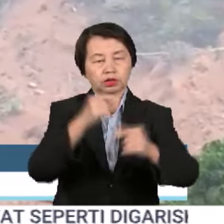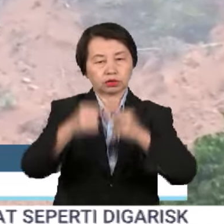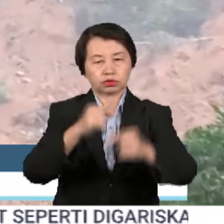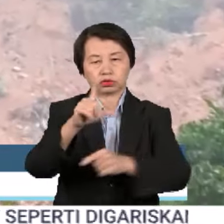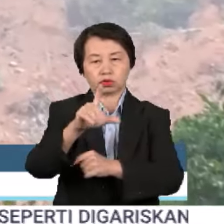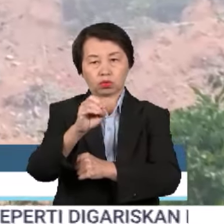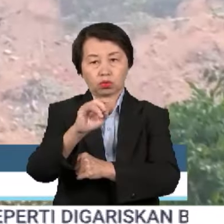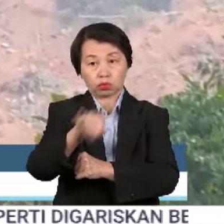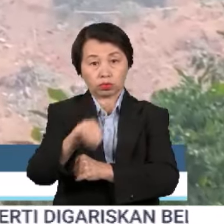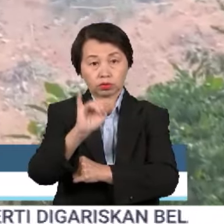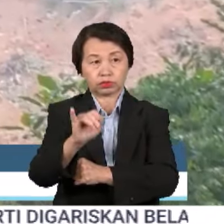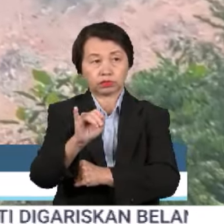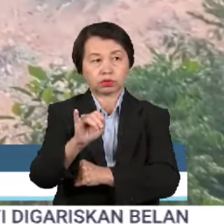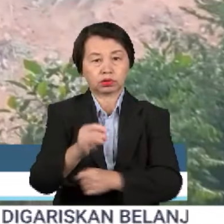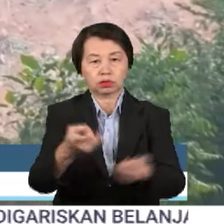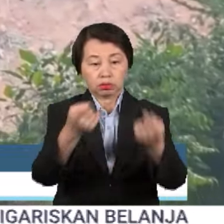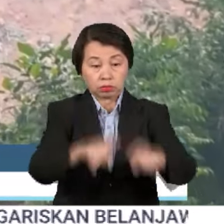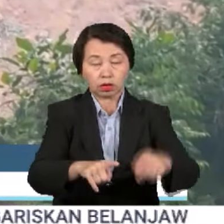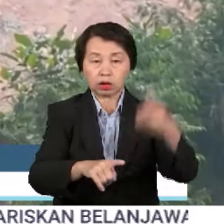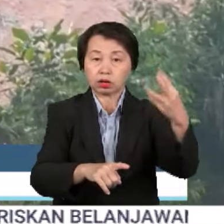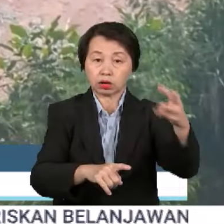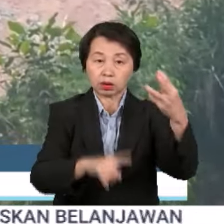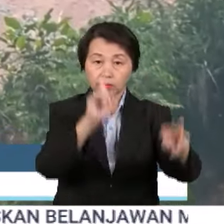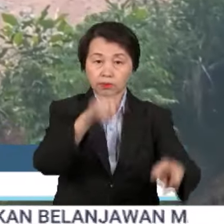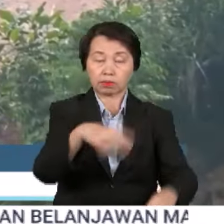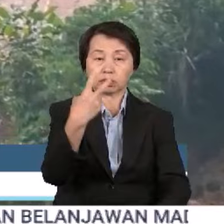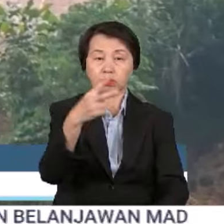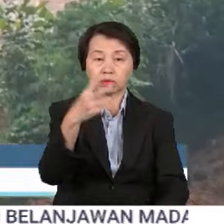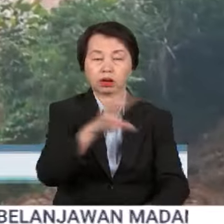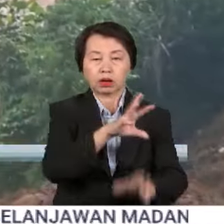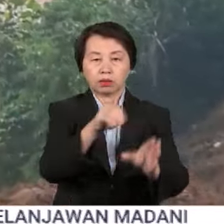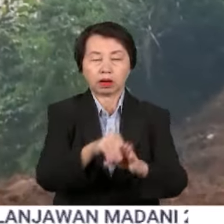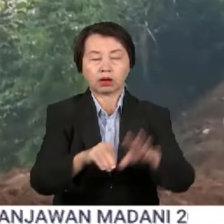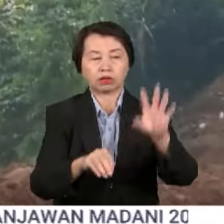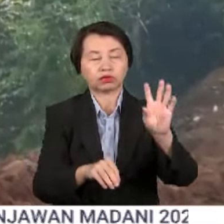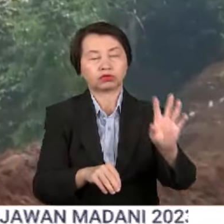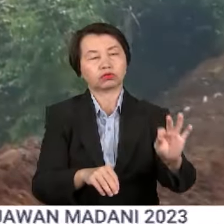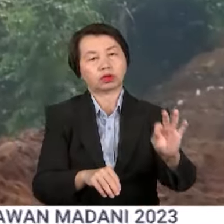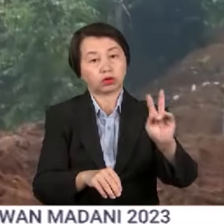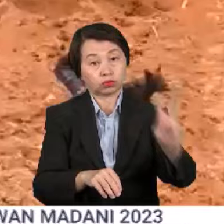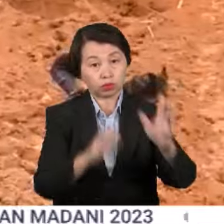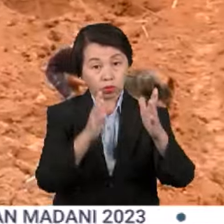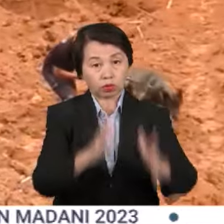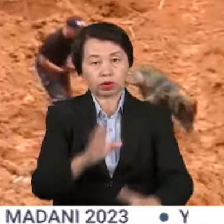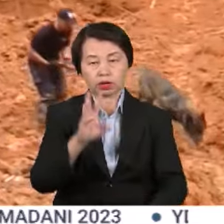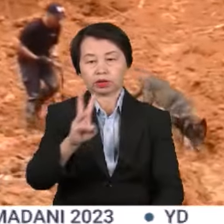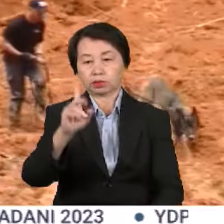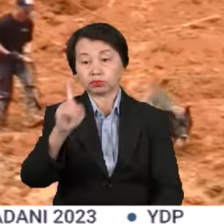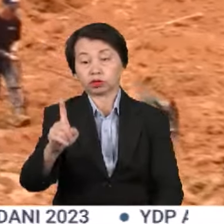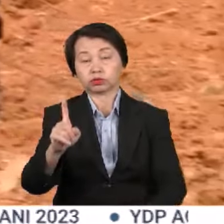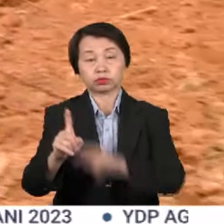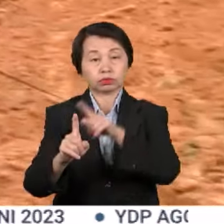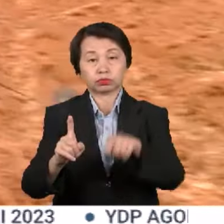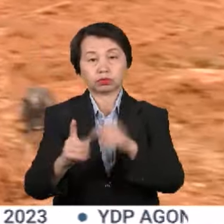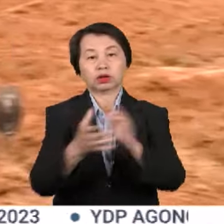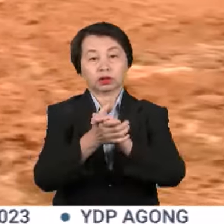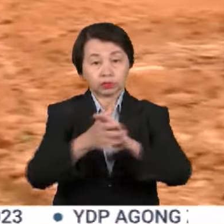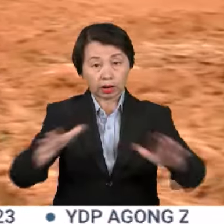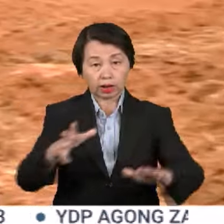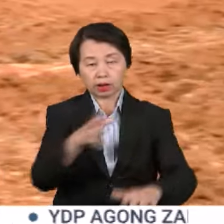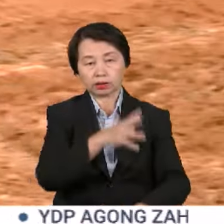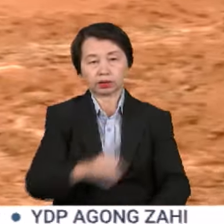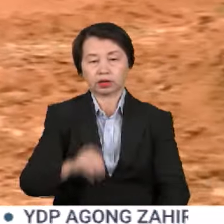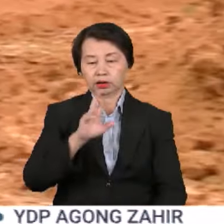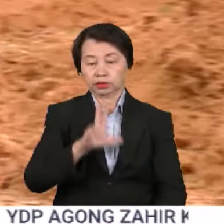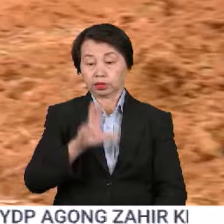KDI tragedi 16 desember 2020 itu membabatkan 92 mangsa dengan 61 dari padanya keselamatan